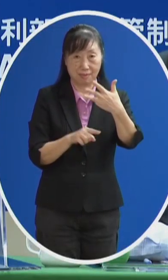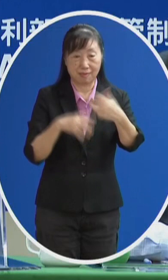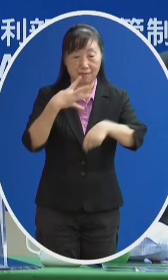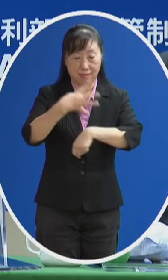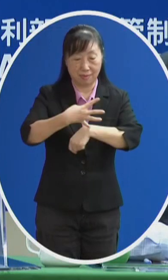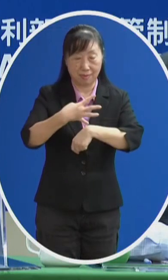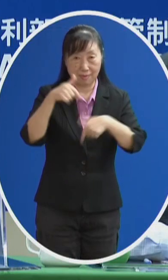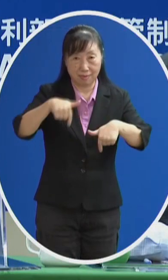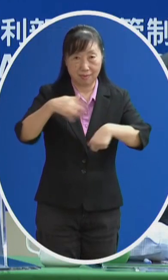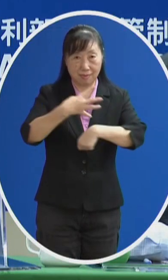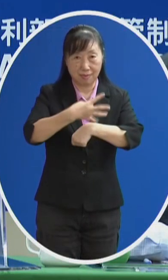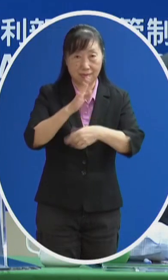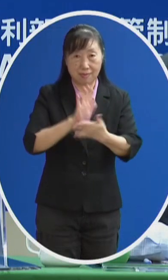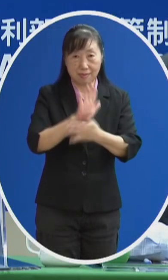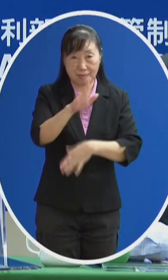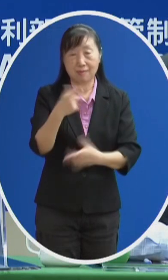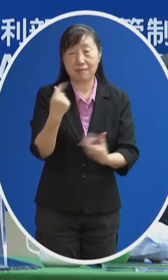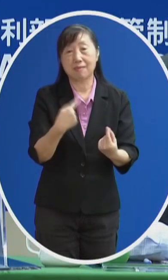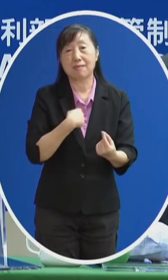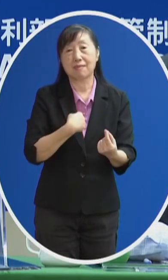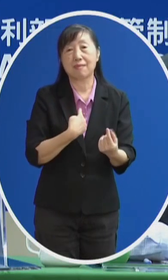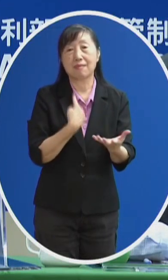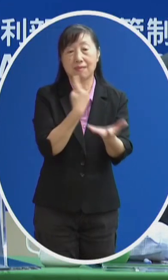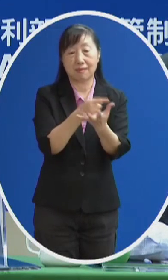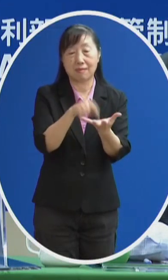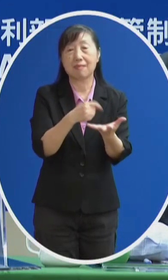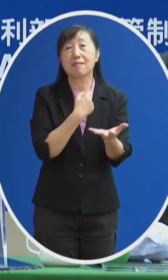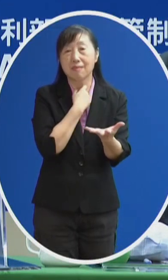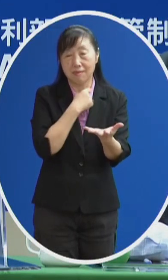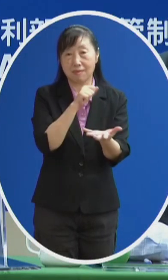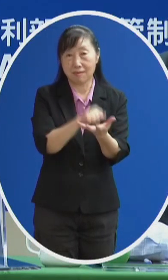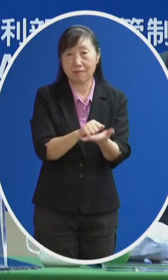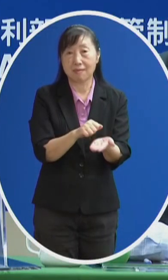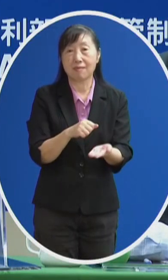下午4点以后也可以来做意愿登记。那因为离施